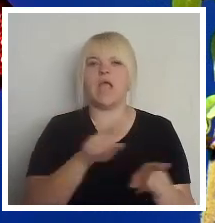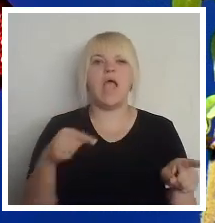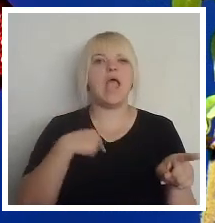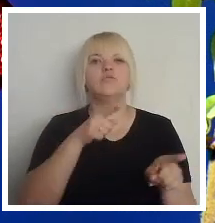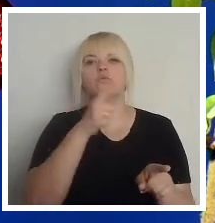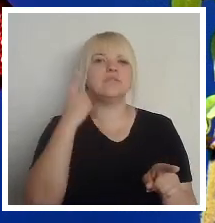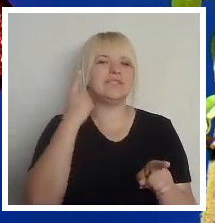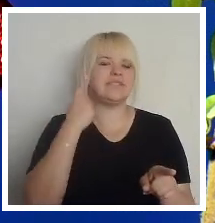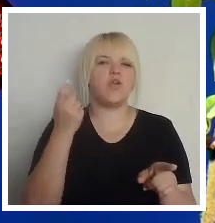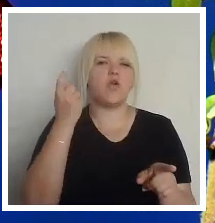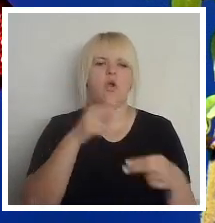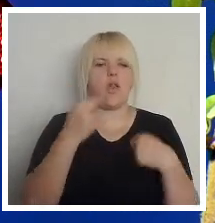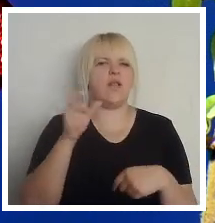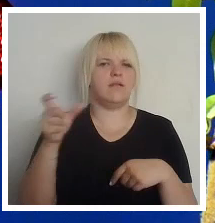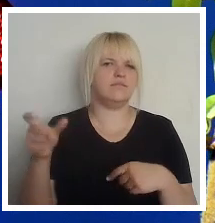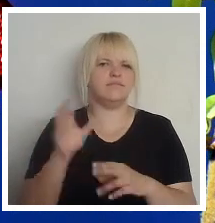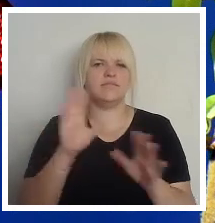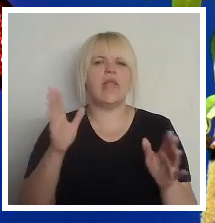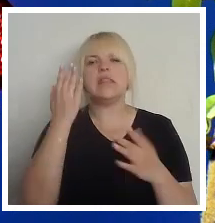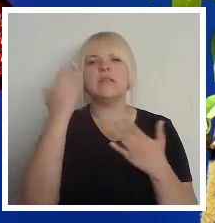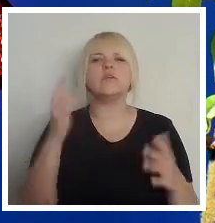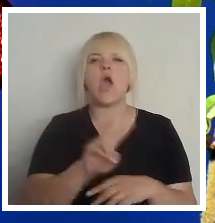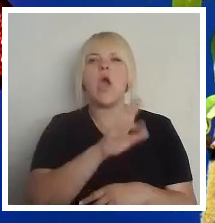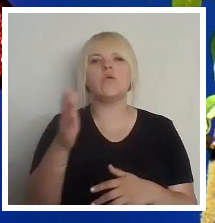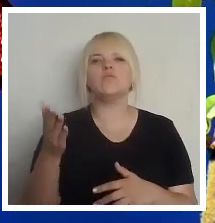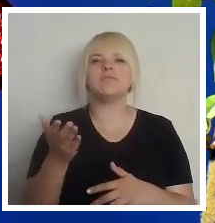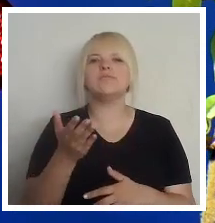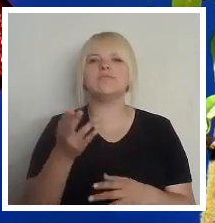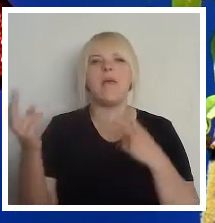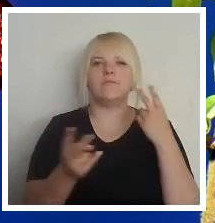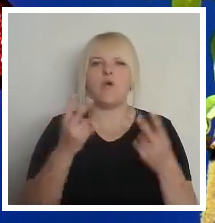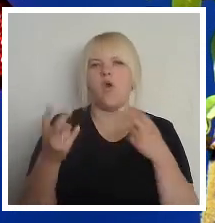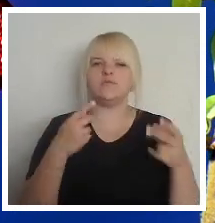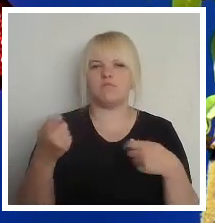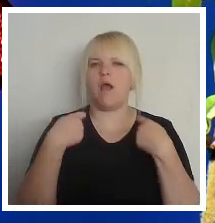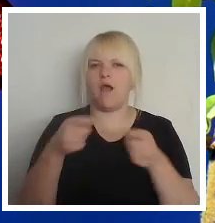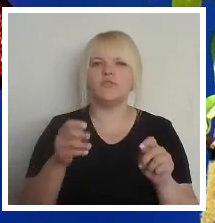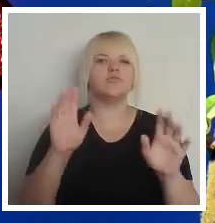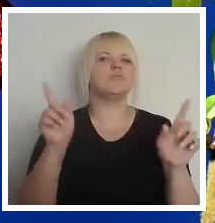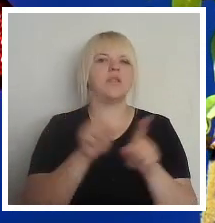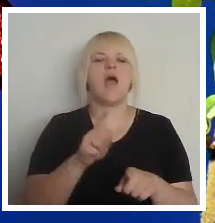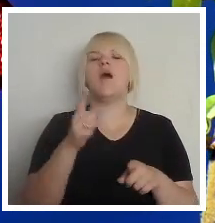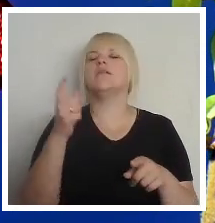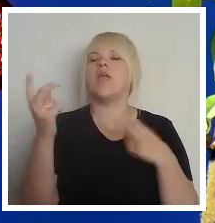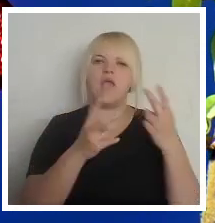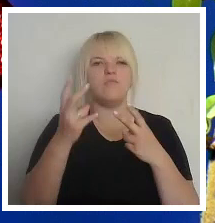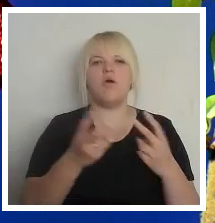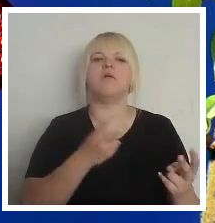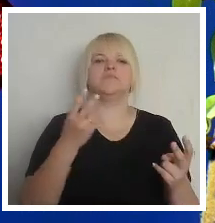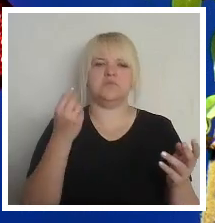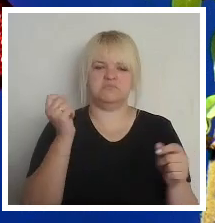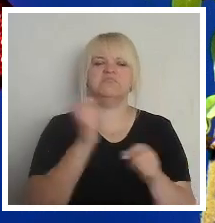nedzirdēju no kolēģiem. Nezinu, kā jums ir emociju pārdošana. Mums emocijas iet uz urā, un, protams,